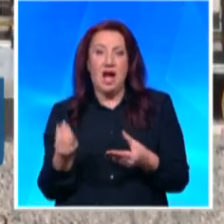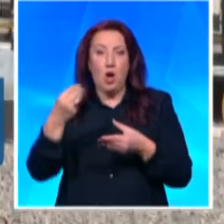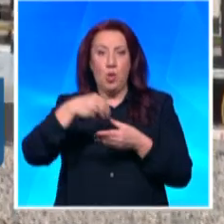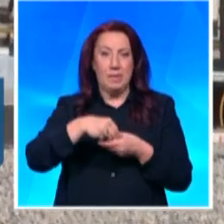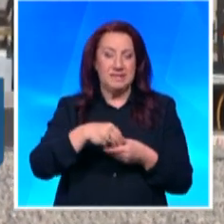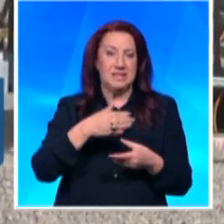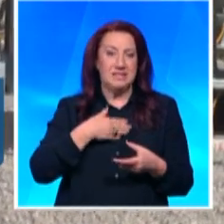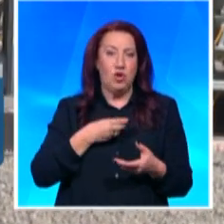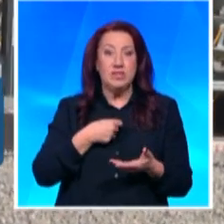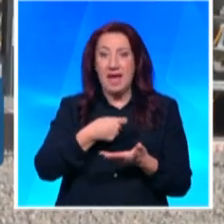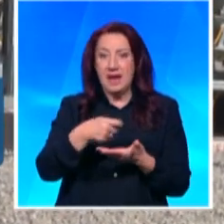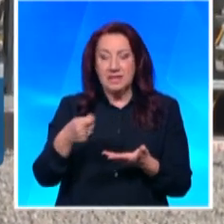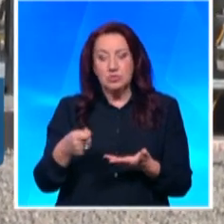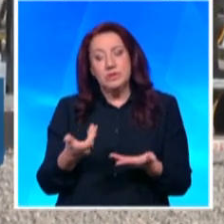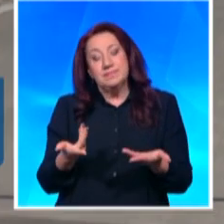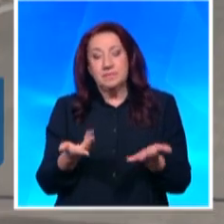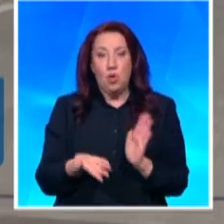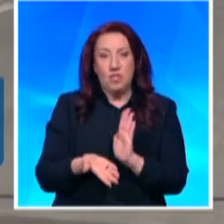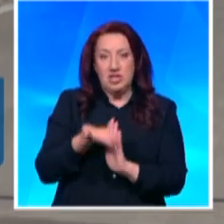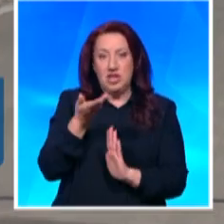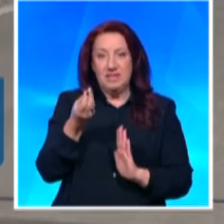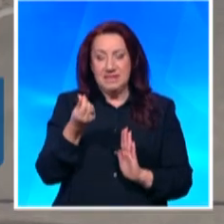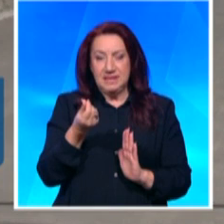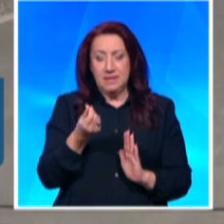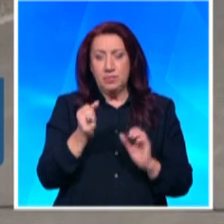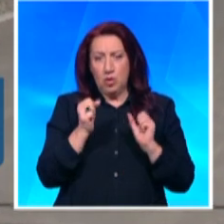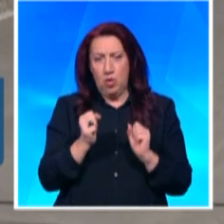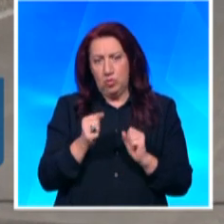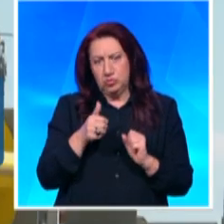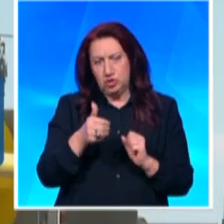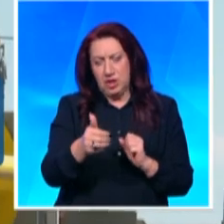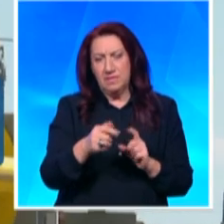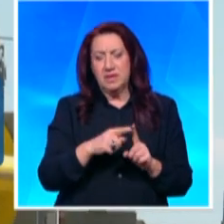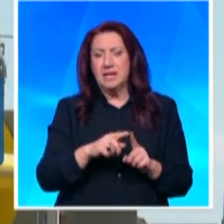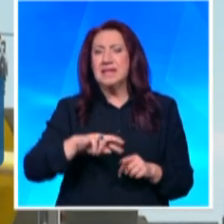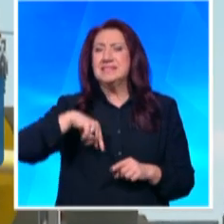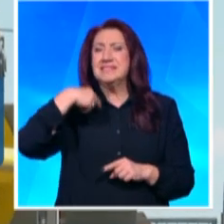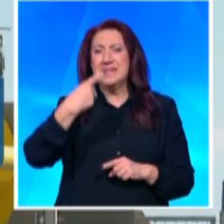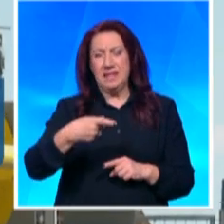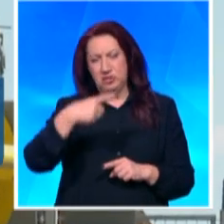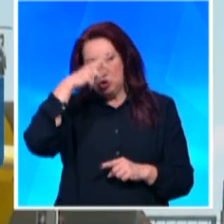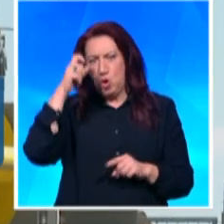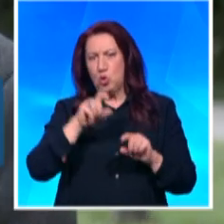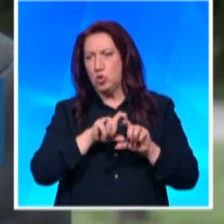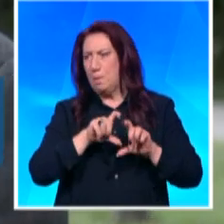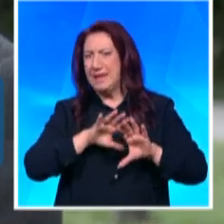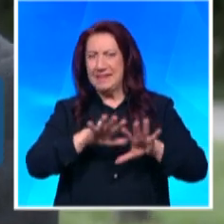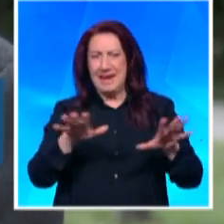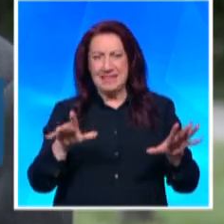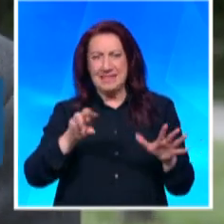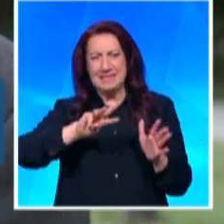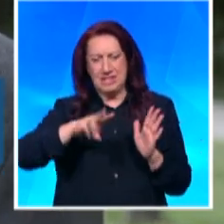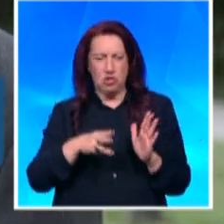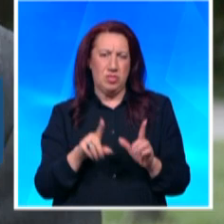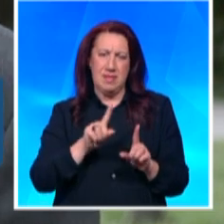цените. Очакванията са през новия отоплителен сезон цените на природния газ да не са така високи, както при вече отминалия. Обратно действа